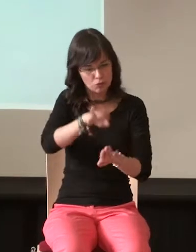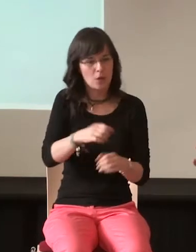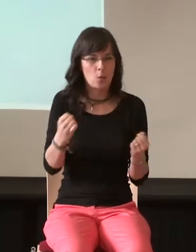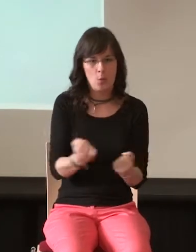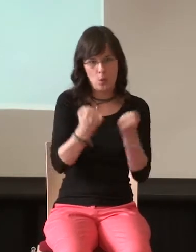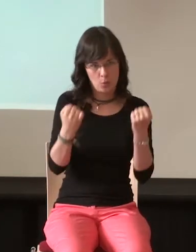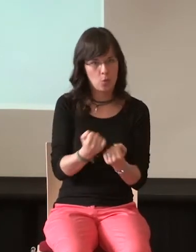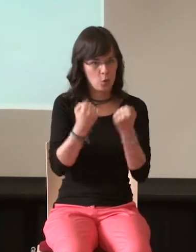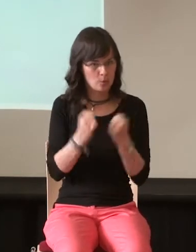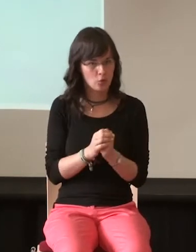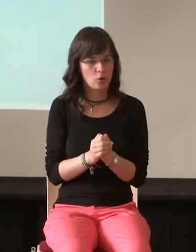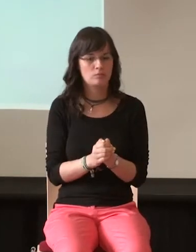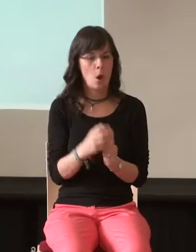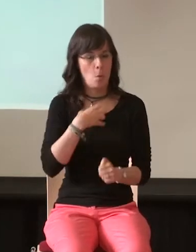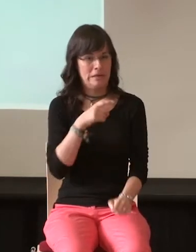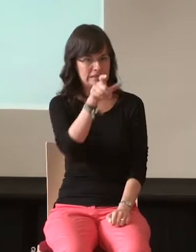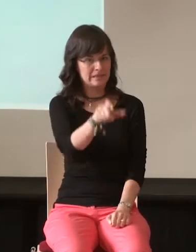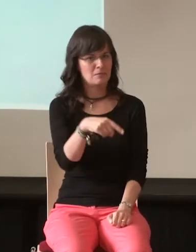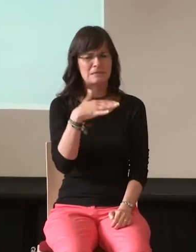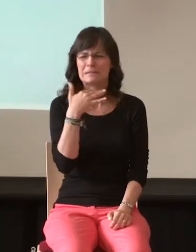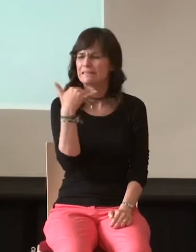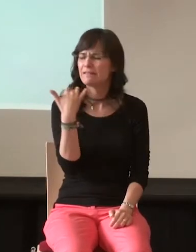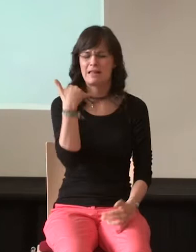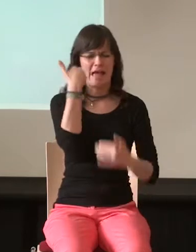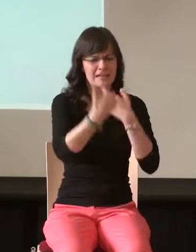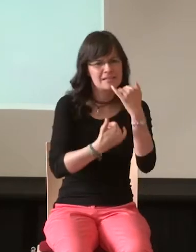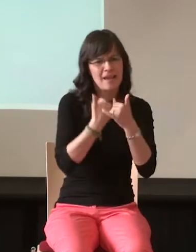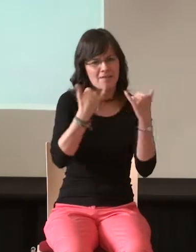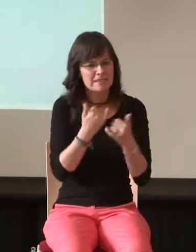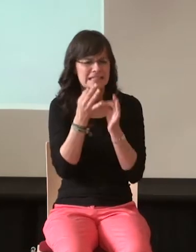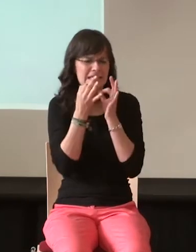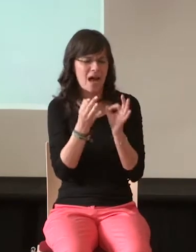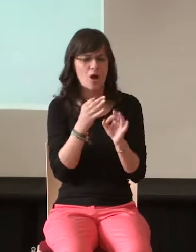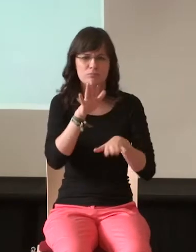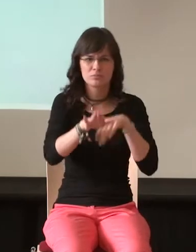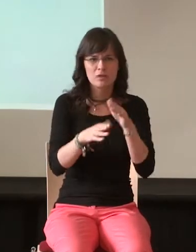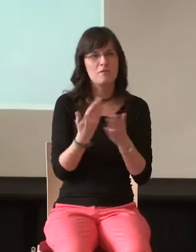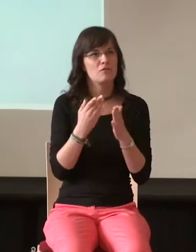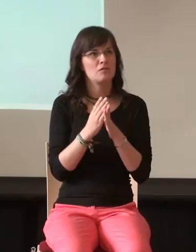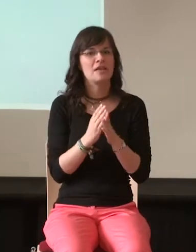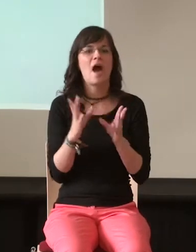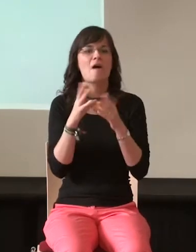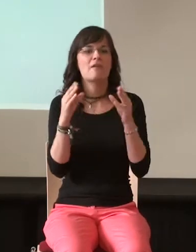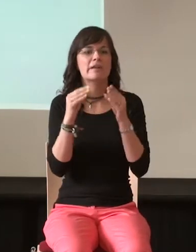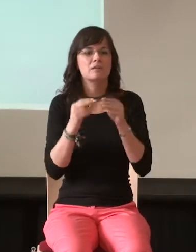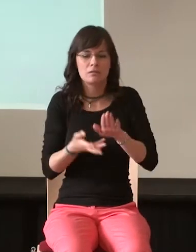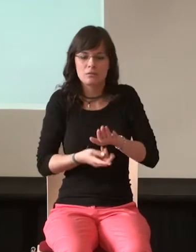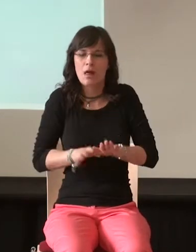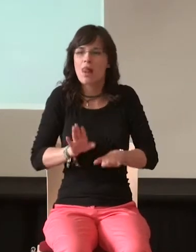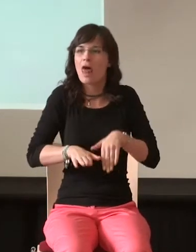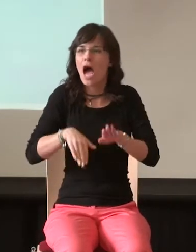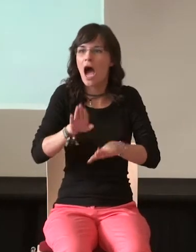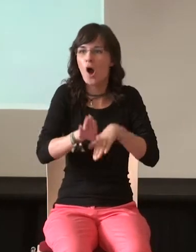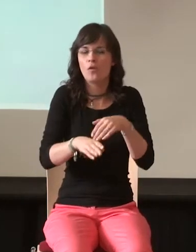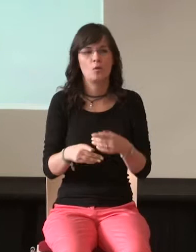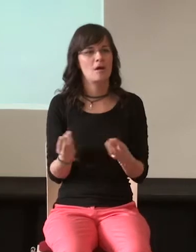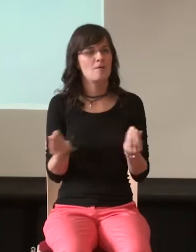schildern das auch immer sehr eindringlich. Ich laufe wie auf Watte, ich habe immer